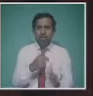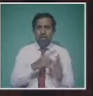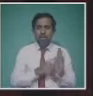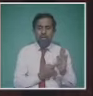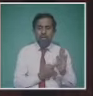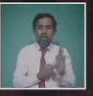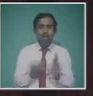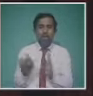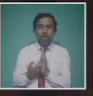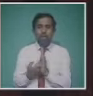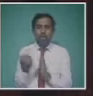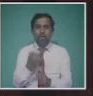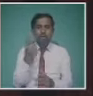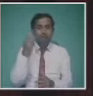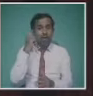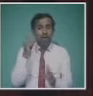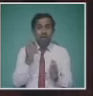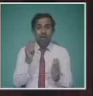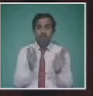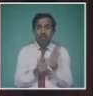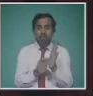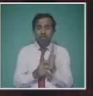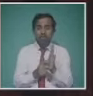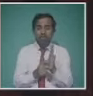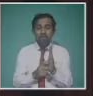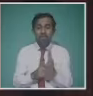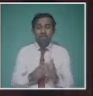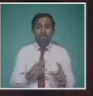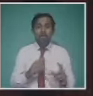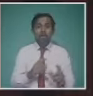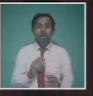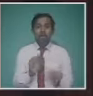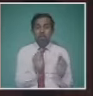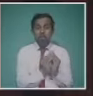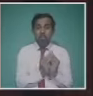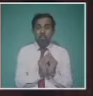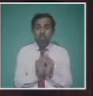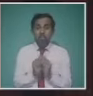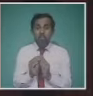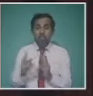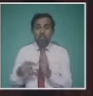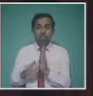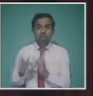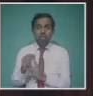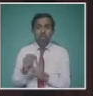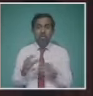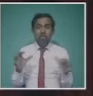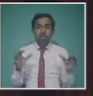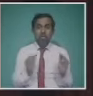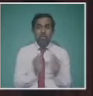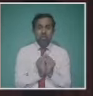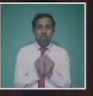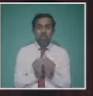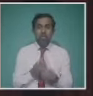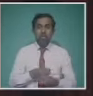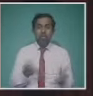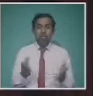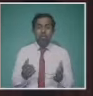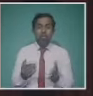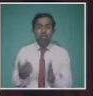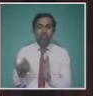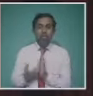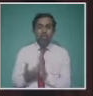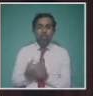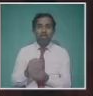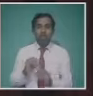රෝස් අතර තිබිච්ච ඒ ආදර සම්බන්ධතාවය වගේ පොහොට්ටුව සහ එජාපිය අතර තිබිච්ච ආදර සම්බන්ධතාවයේ ඵලයක් විදියට පොහොට්ටුව විනාශ වෙලා රෝස් විතරක්